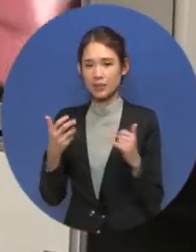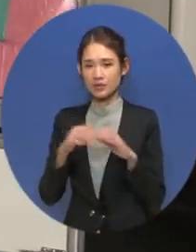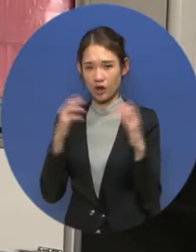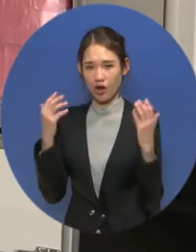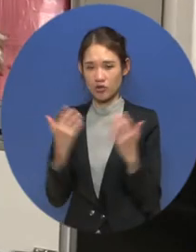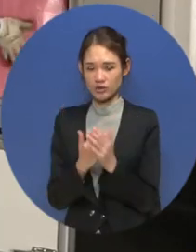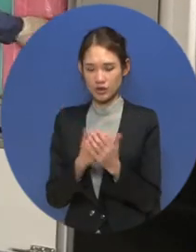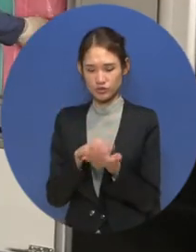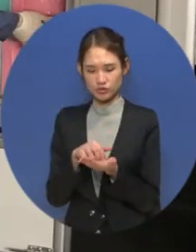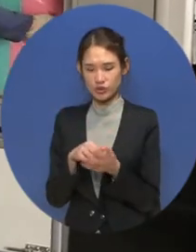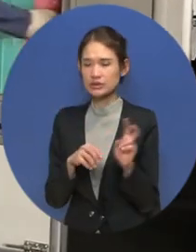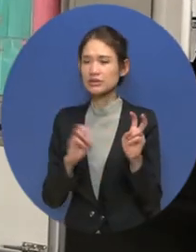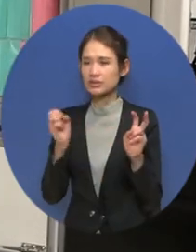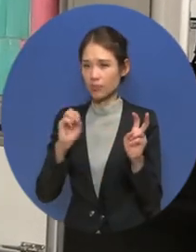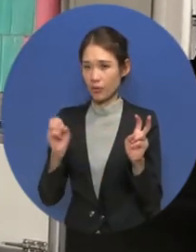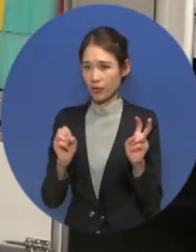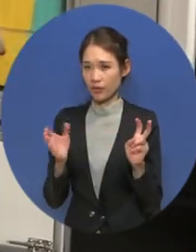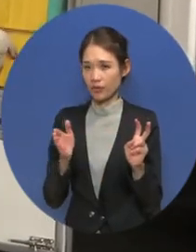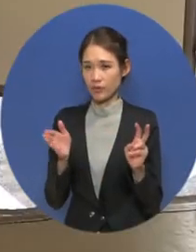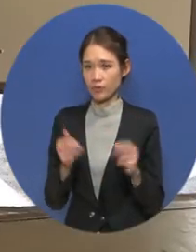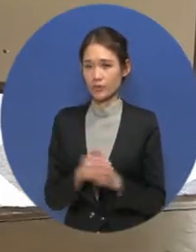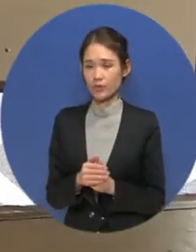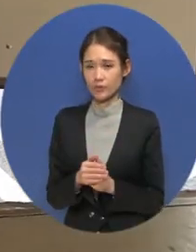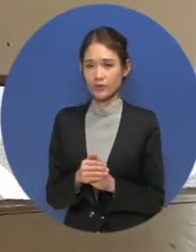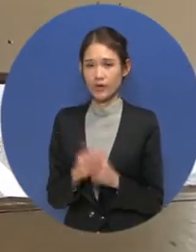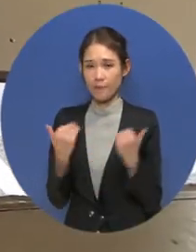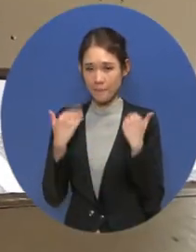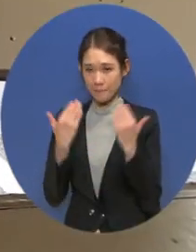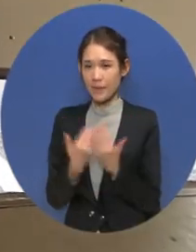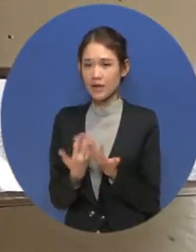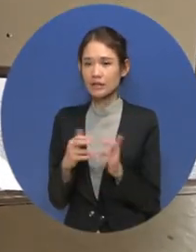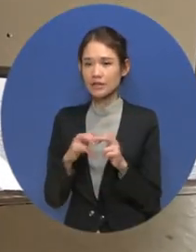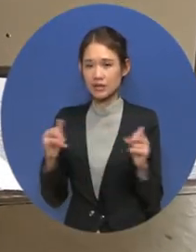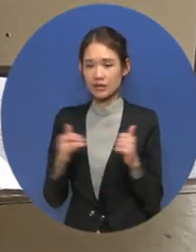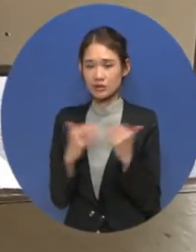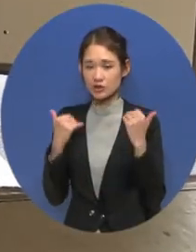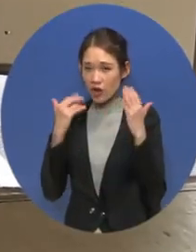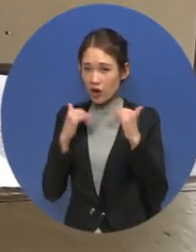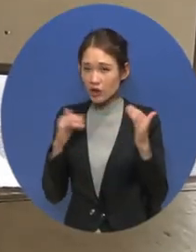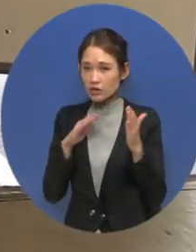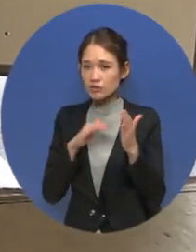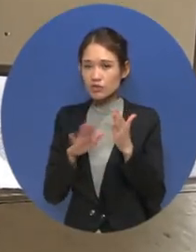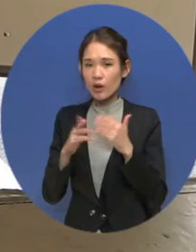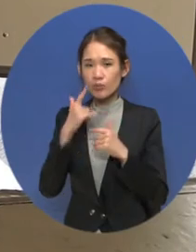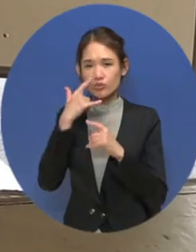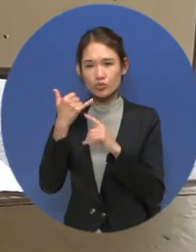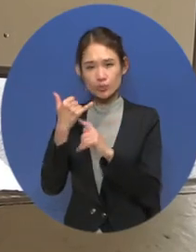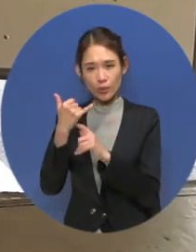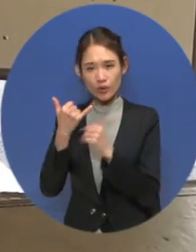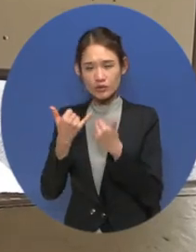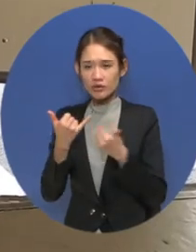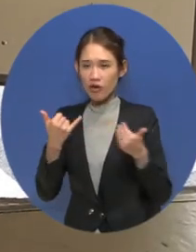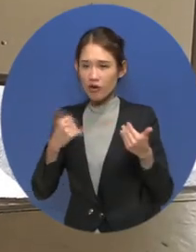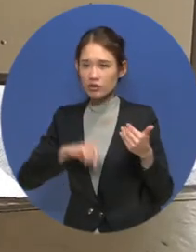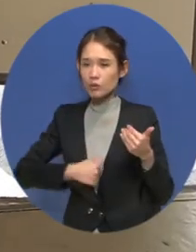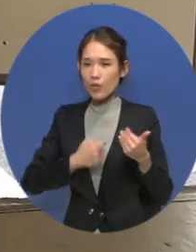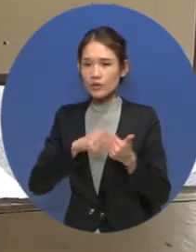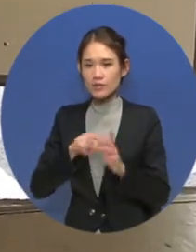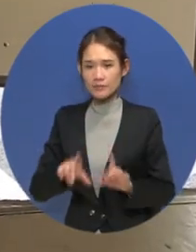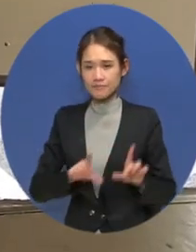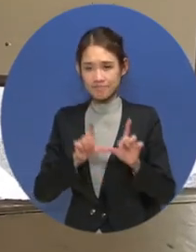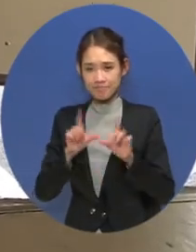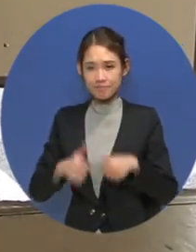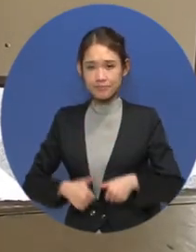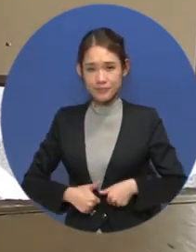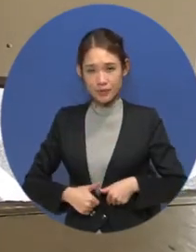전체의 20%에 해당하는데요. 발달 장애인도 성인이 되면 부모의 품을 벗어나 독립적으로 살아가야